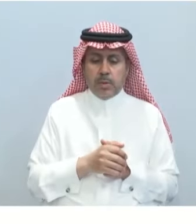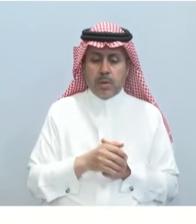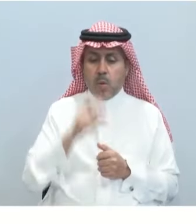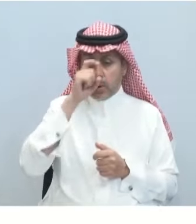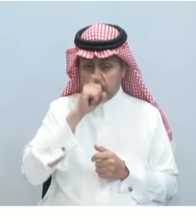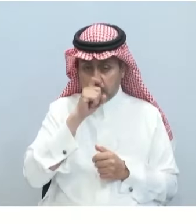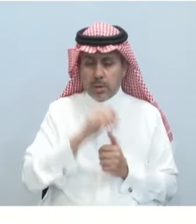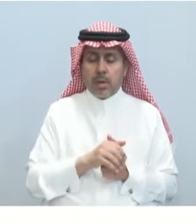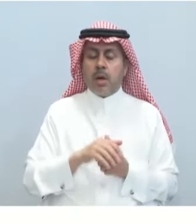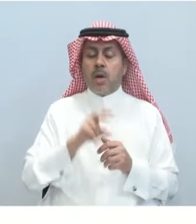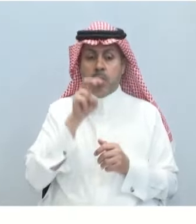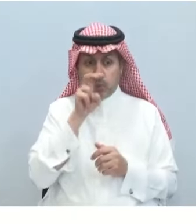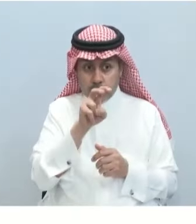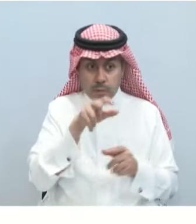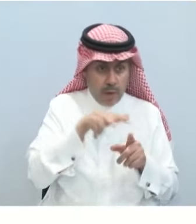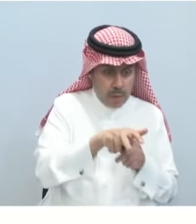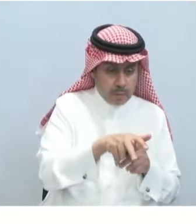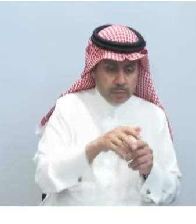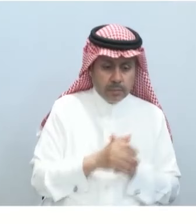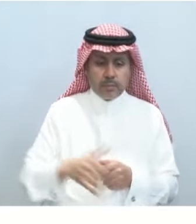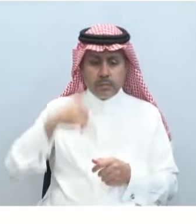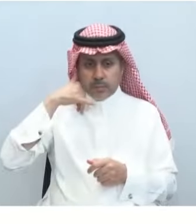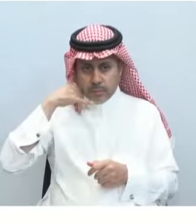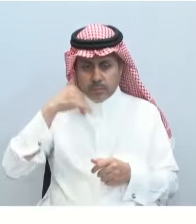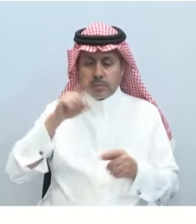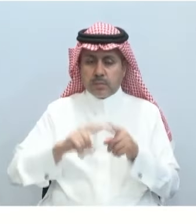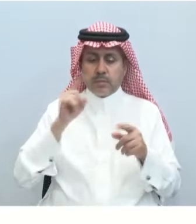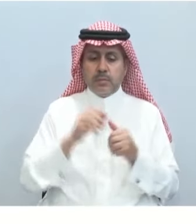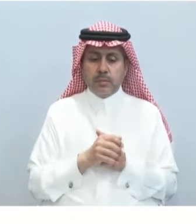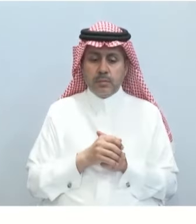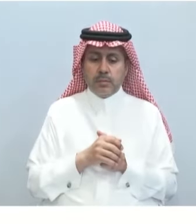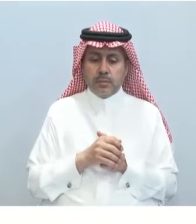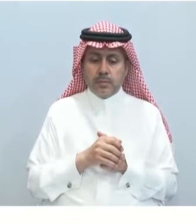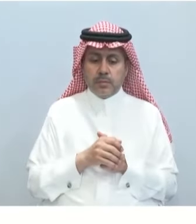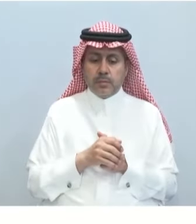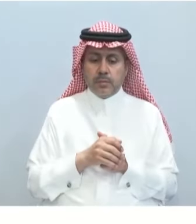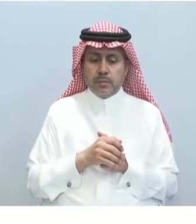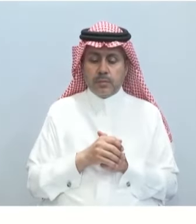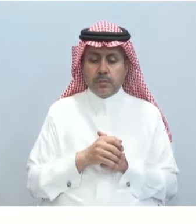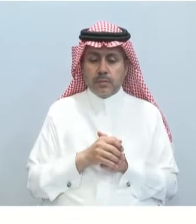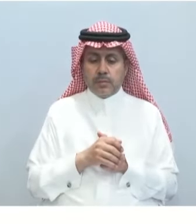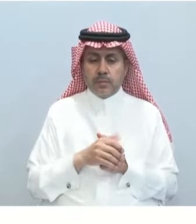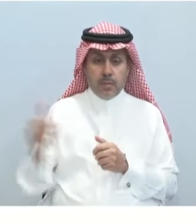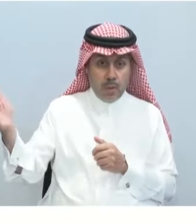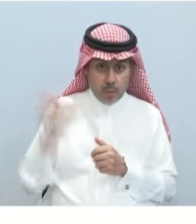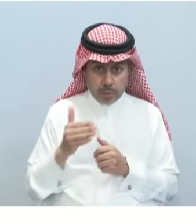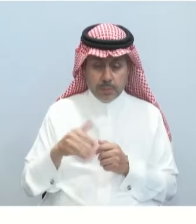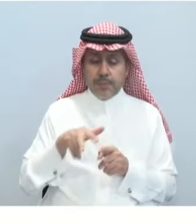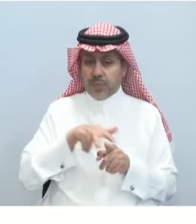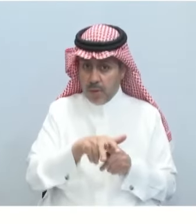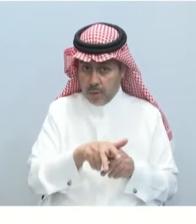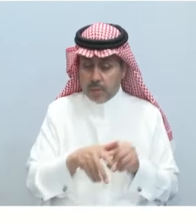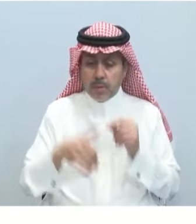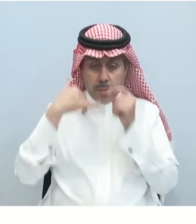يجب على كل من يطلع على حاله الابلاغ عنها فورا عند ورود حاله ايذاء